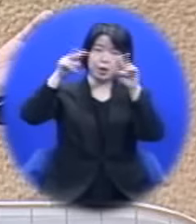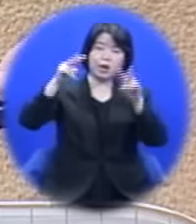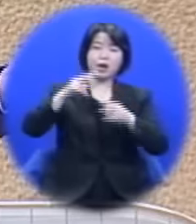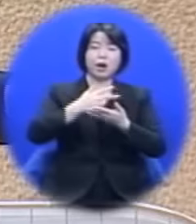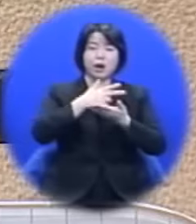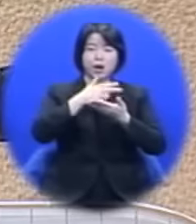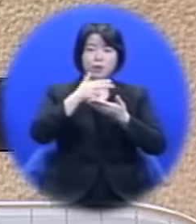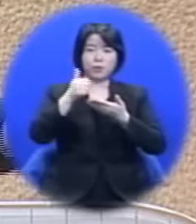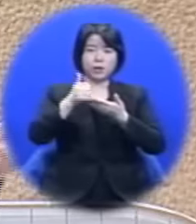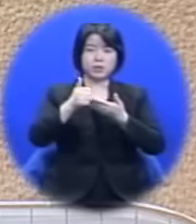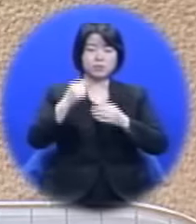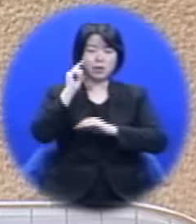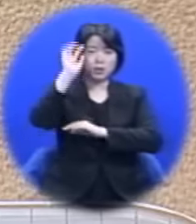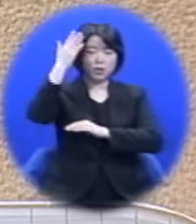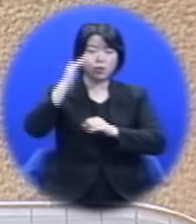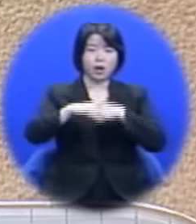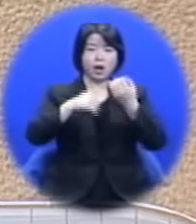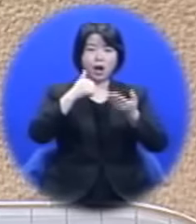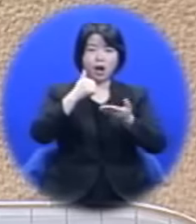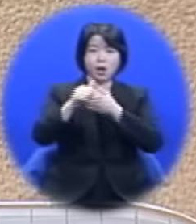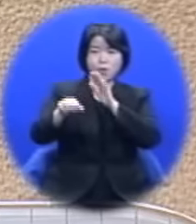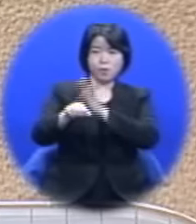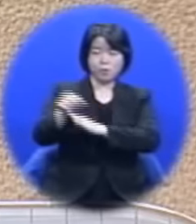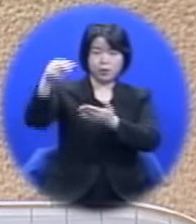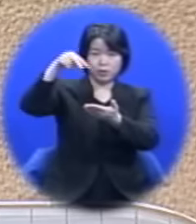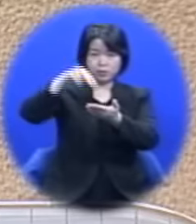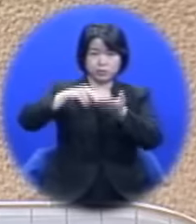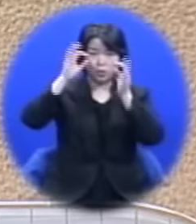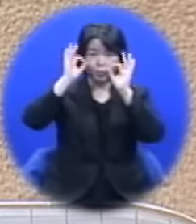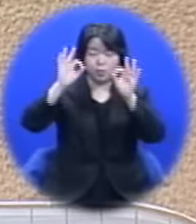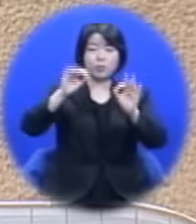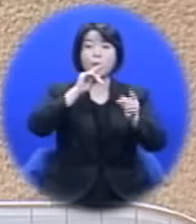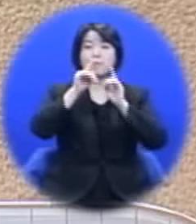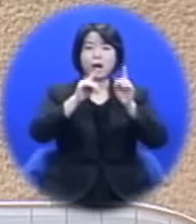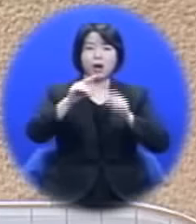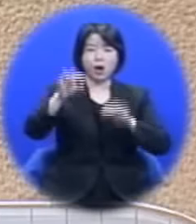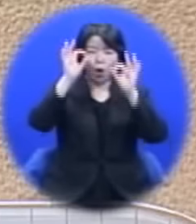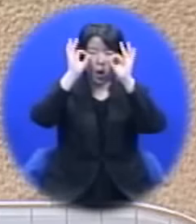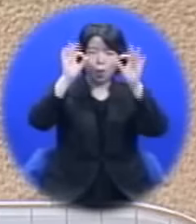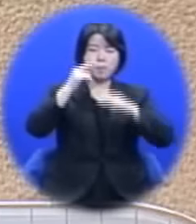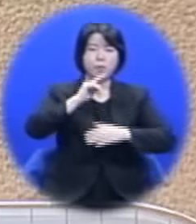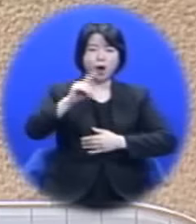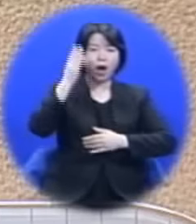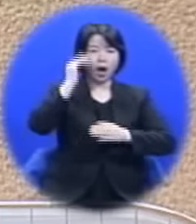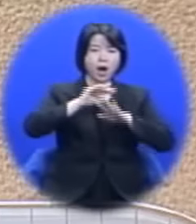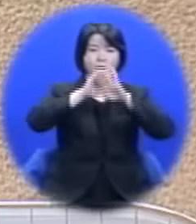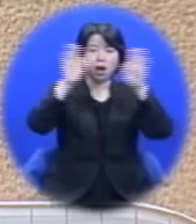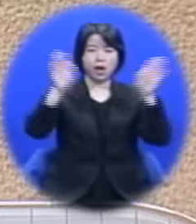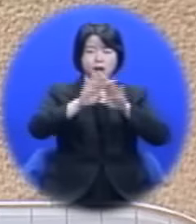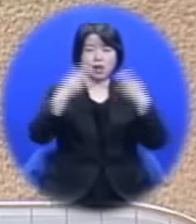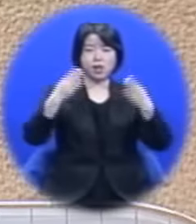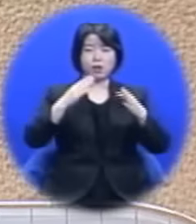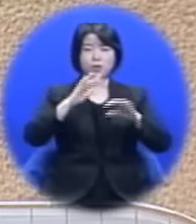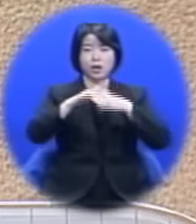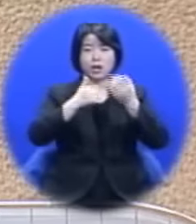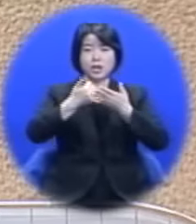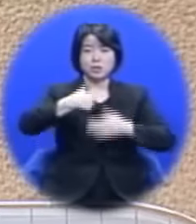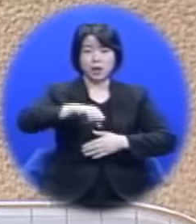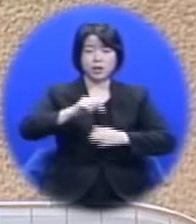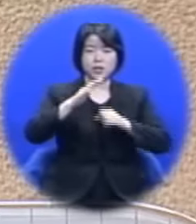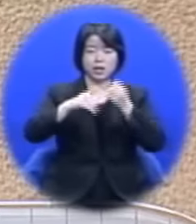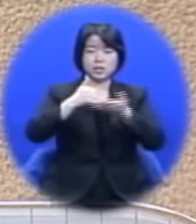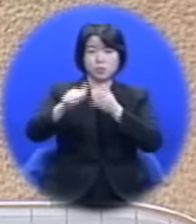예수께서 하나님 우편에 서신 것을 보고 말하되 보라 하늘이 열리고 인자가 하나님 우편에 서신 것을